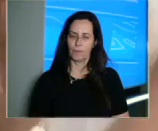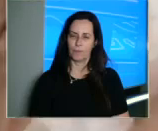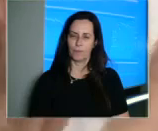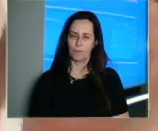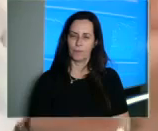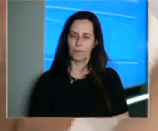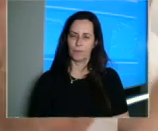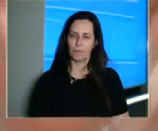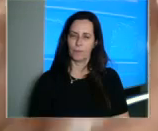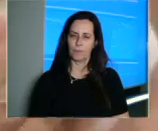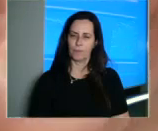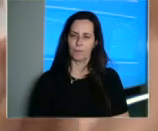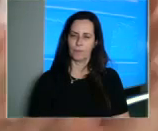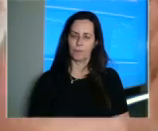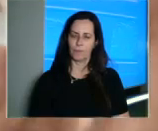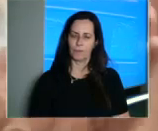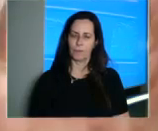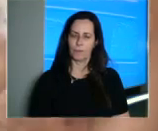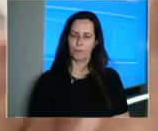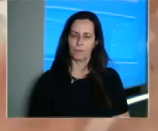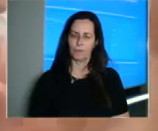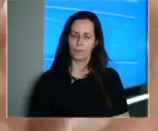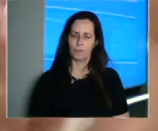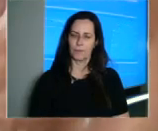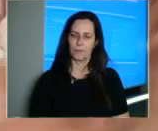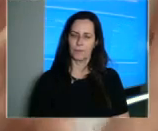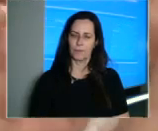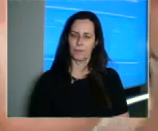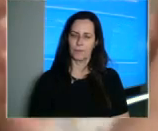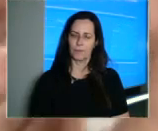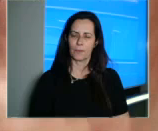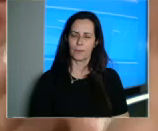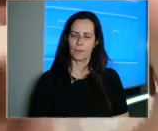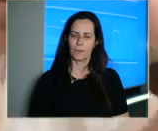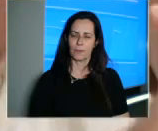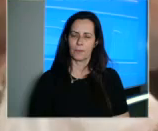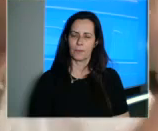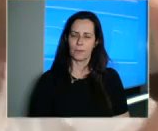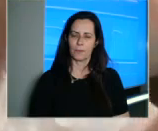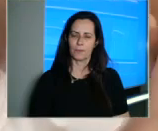ימים על ימים אלה עושים שעות המחוד לא בגלות.